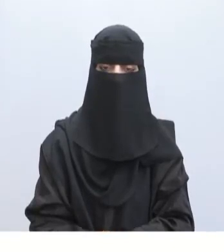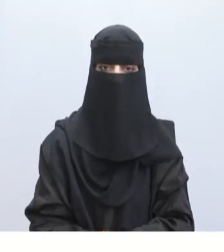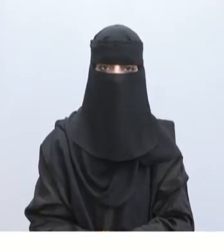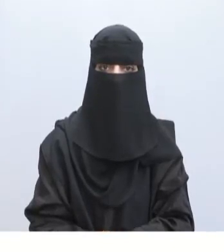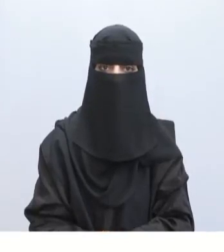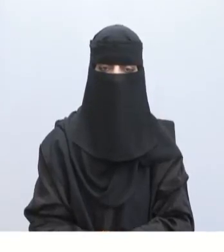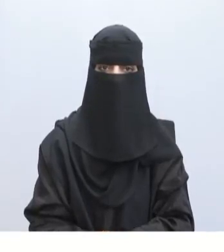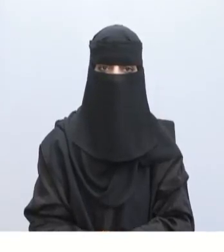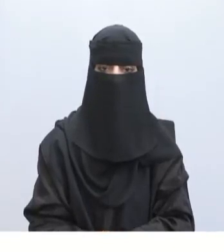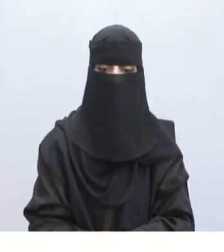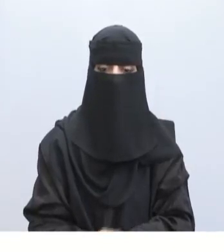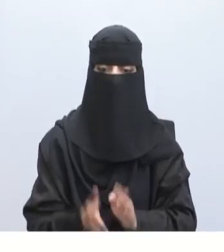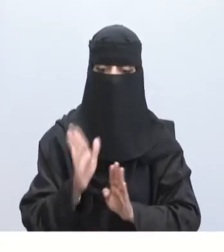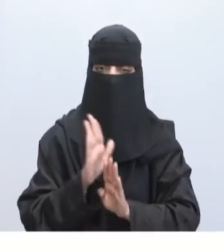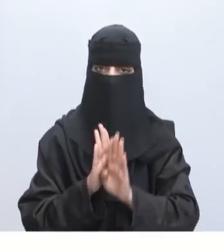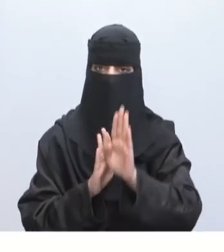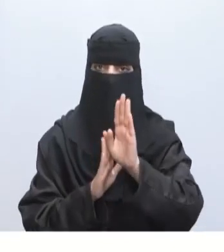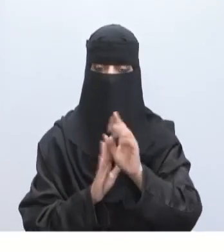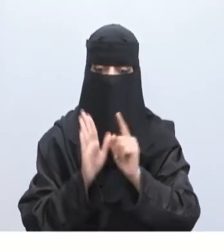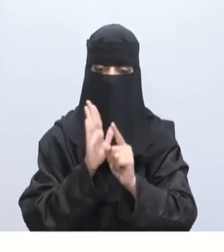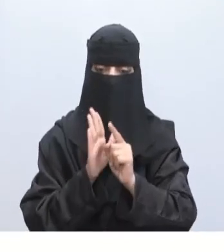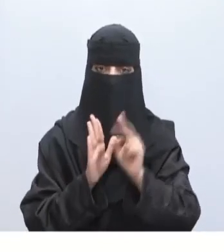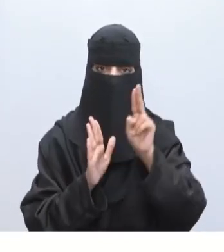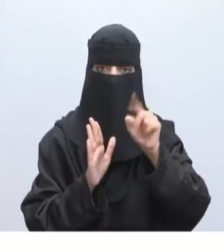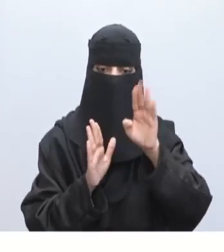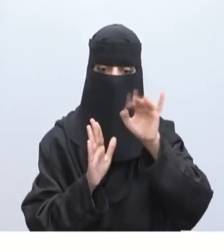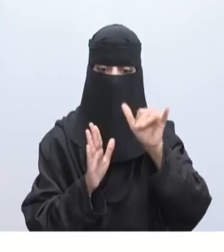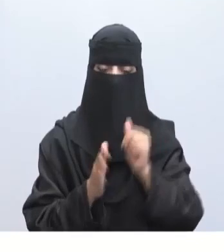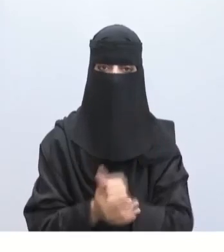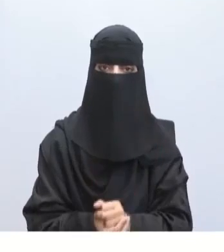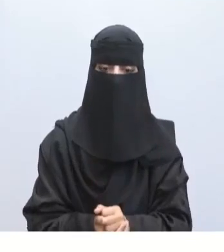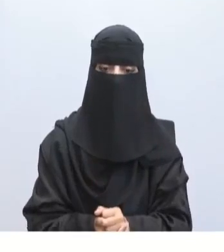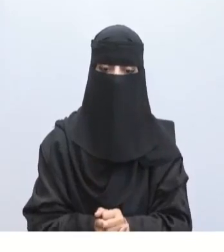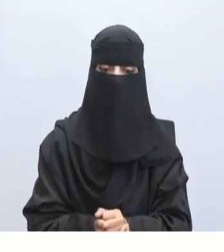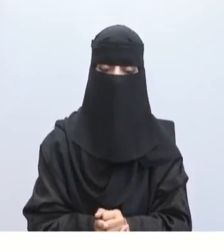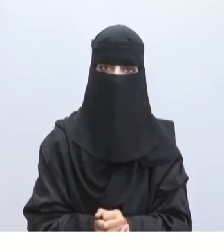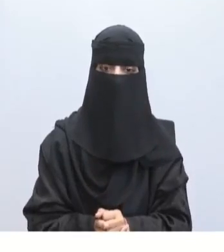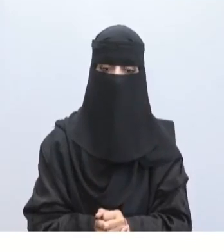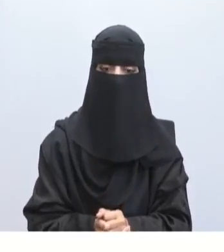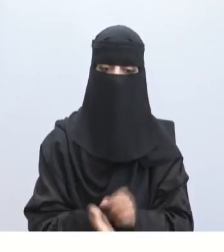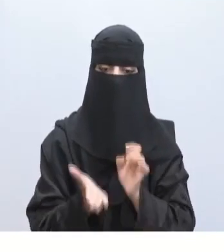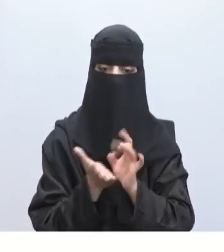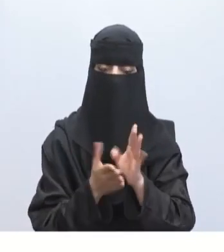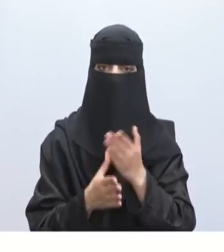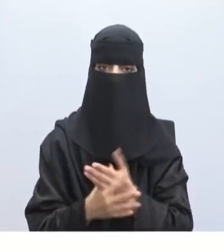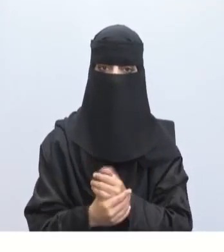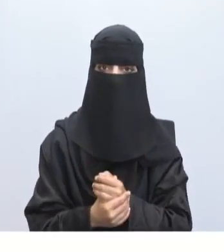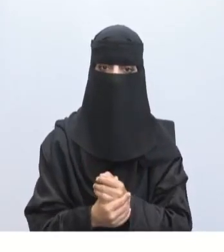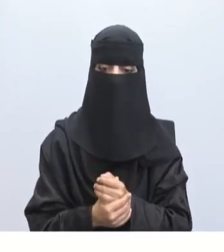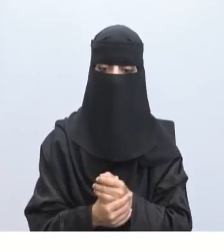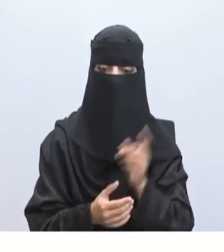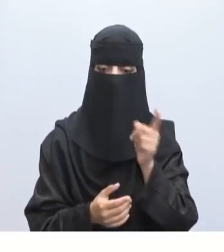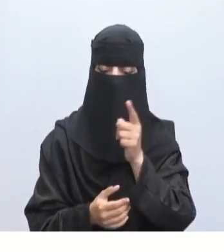السعوديه نهض الامام تركي بن عبد الله يطرد المعتدي من